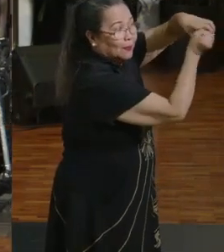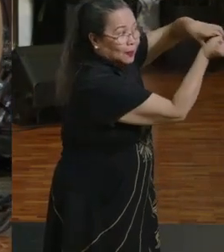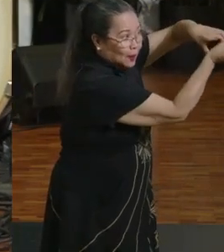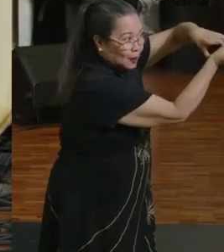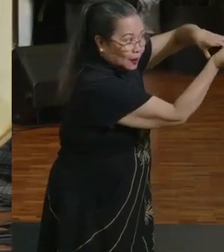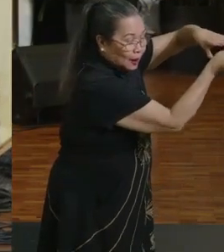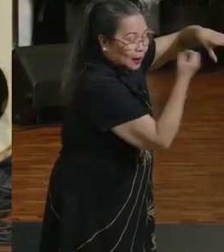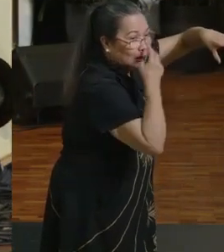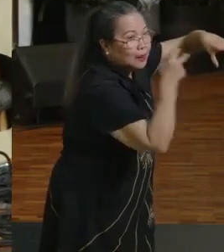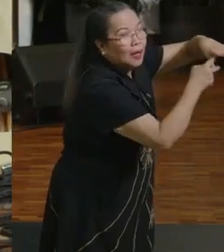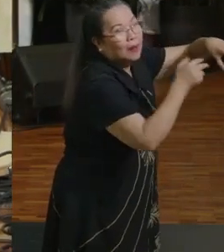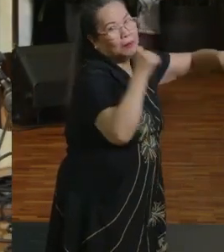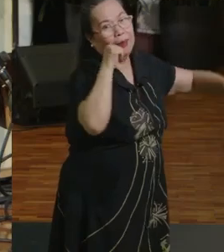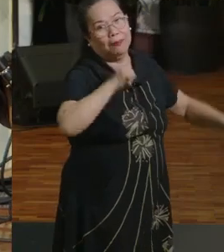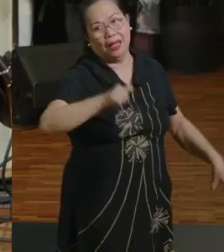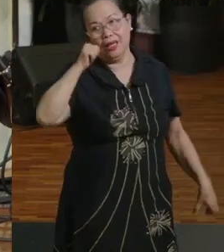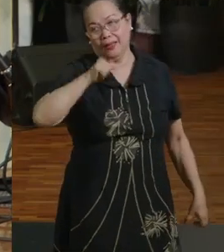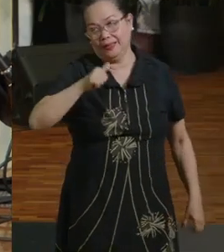Mga